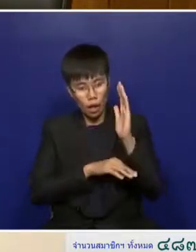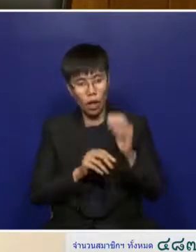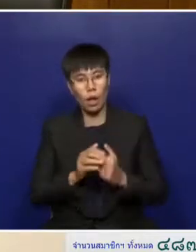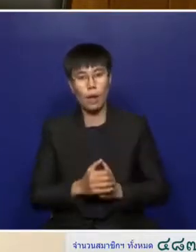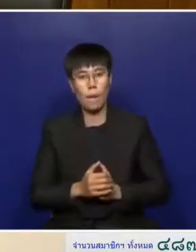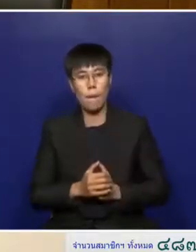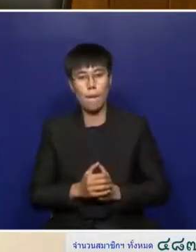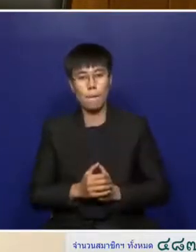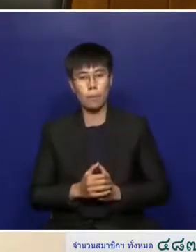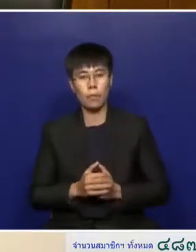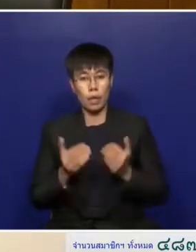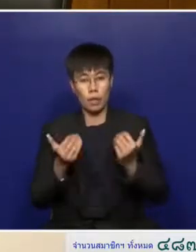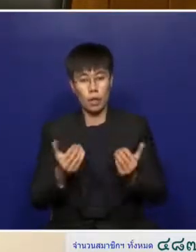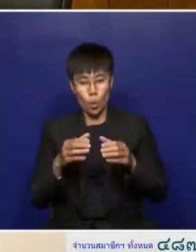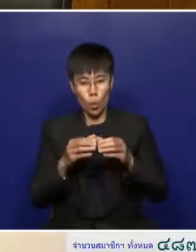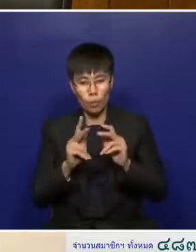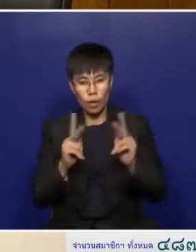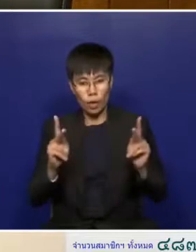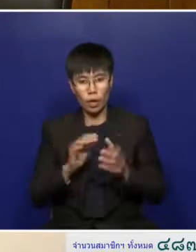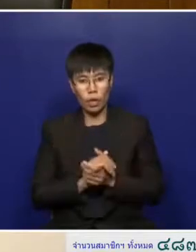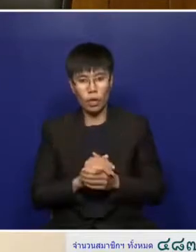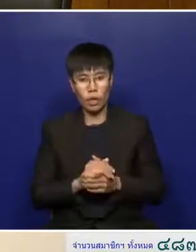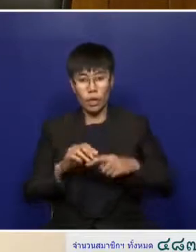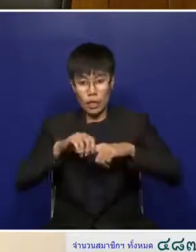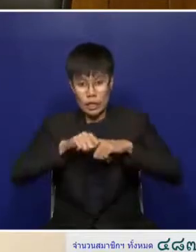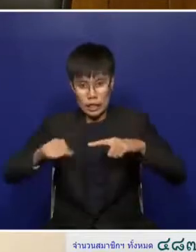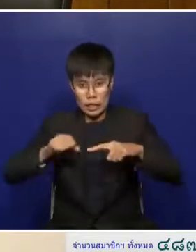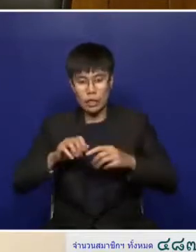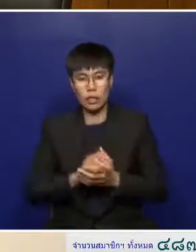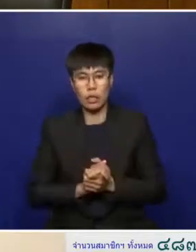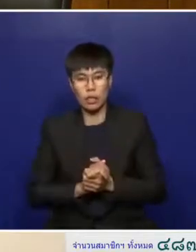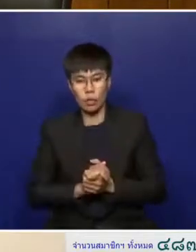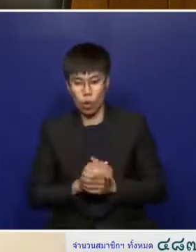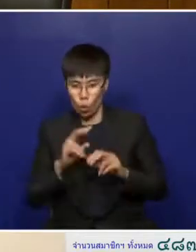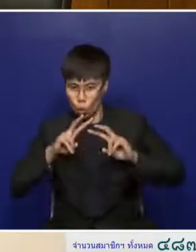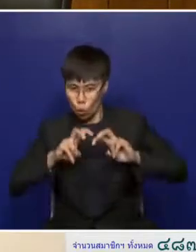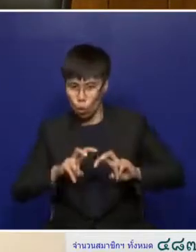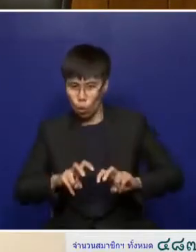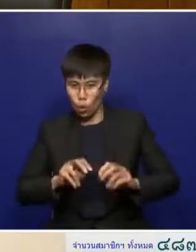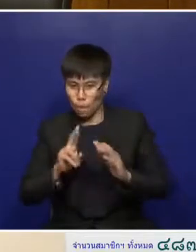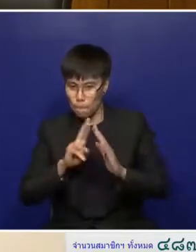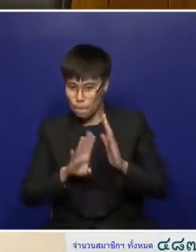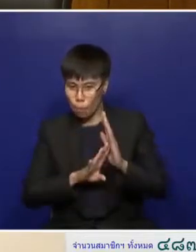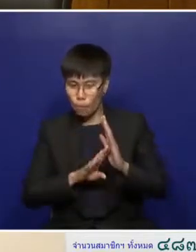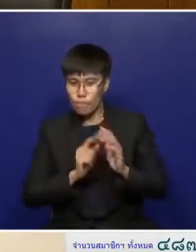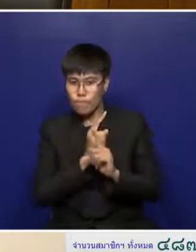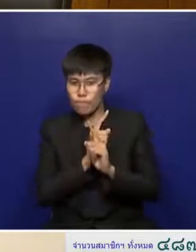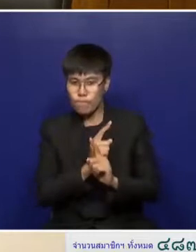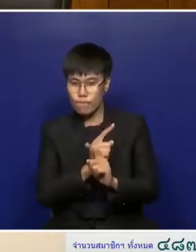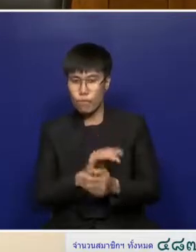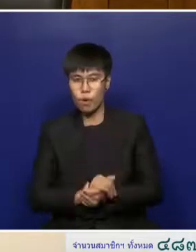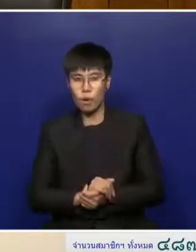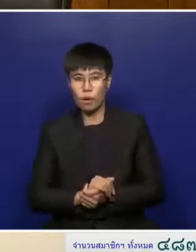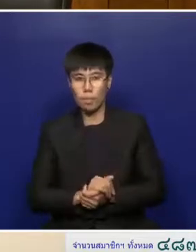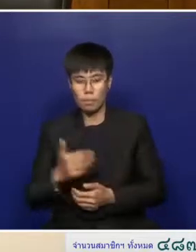การศึกษาปัญหาพืชกระท่อมอย่างเป็นระบบต้องขอขอบคุณเพื่อนสมาชิกอย่างน้อย